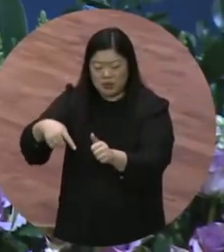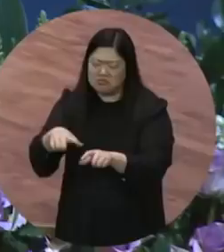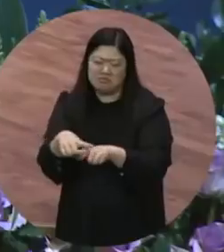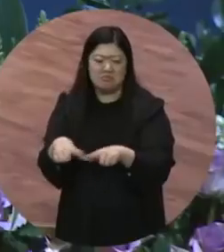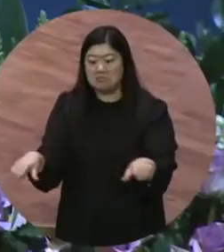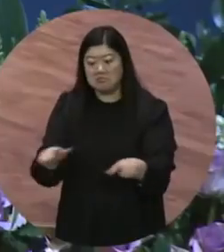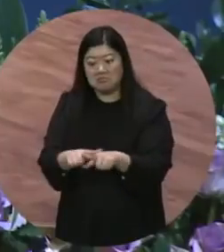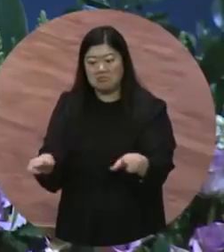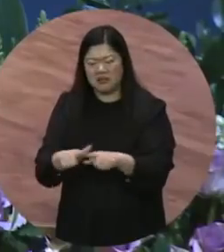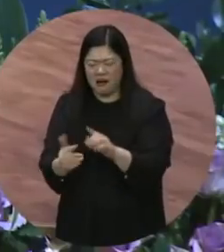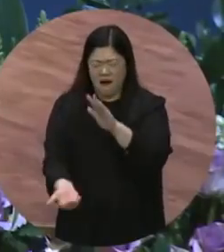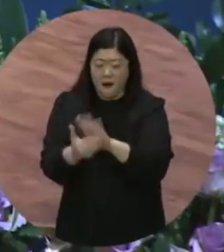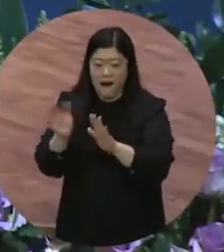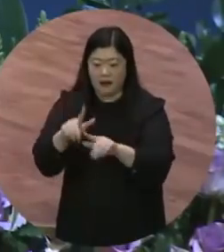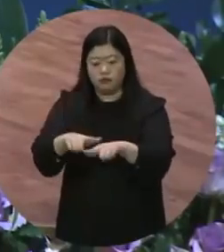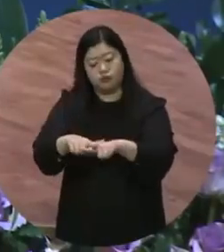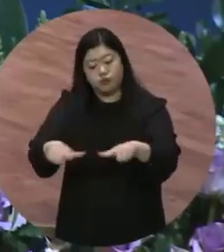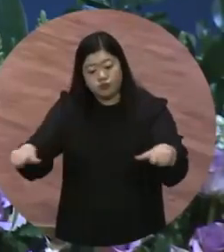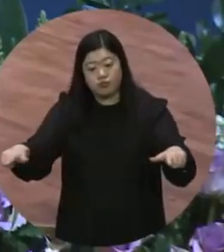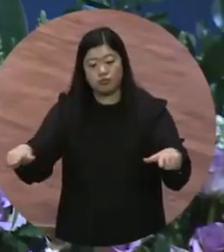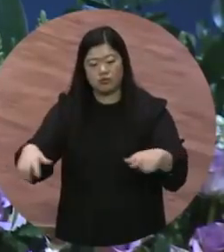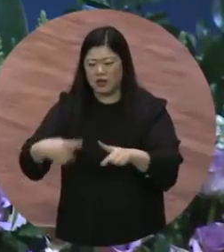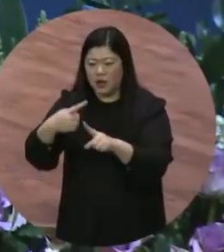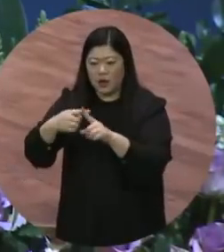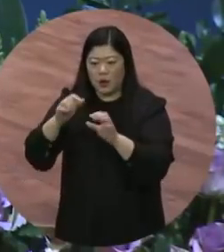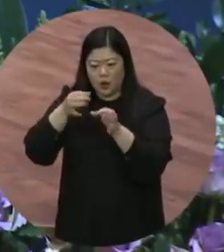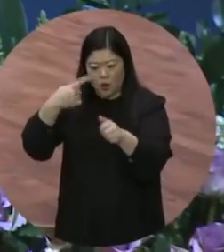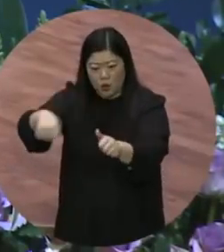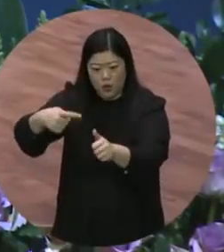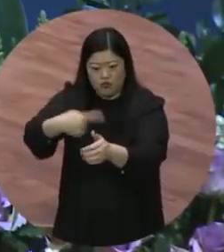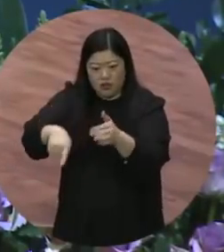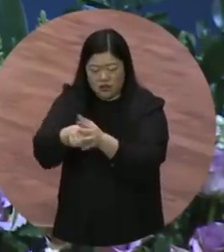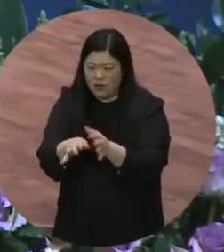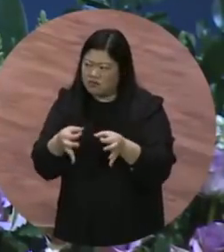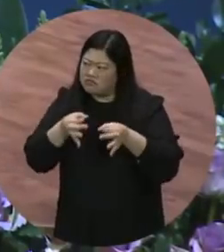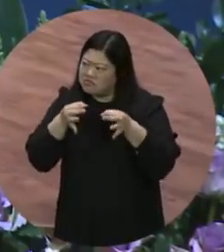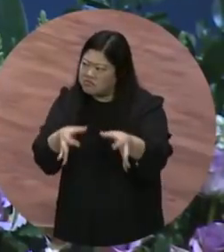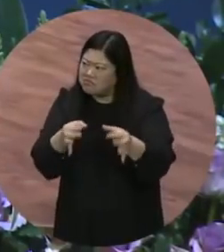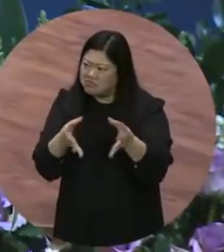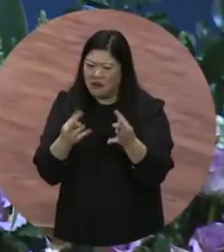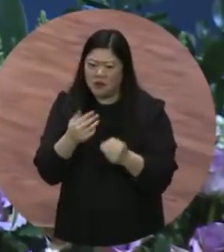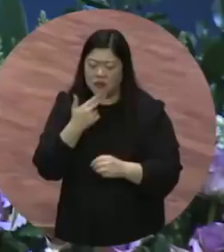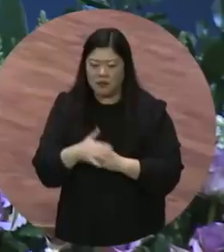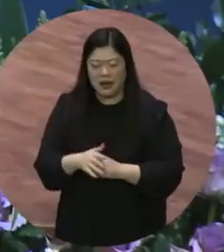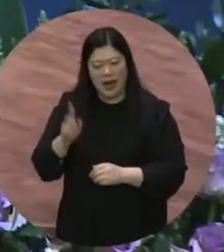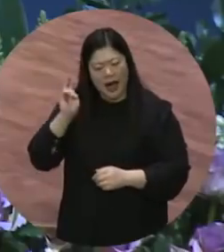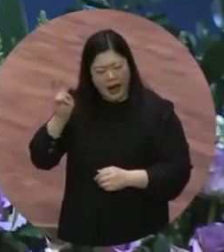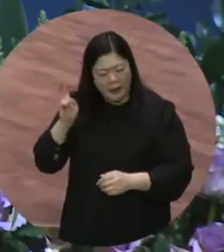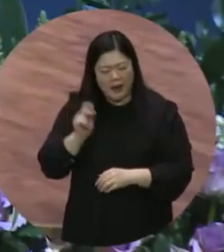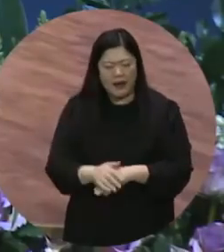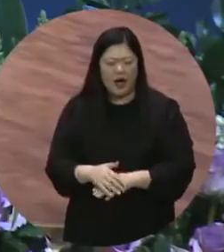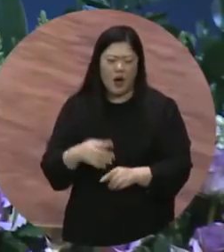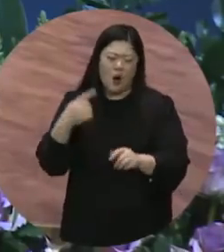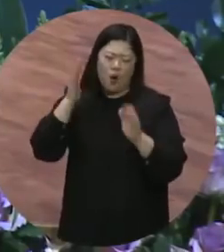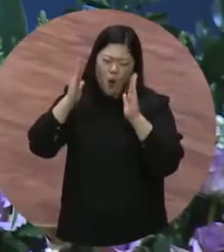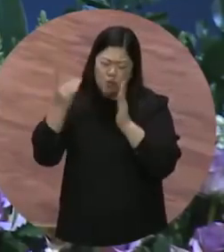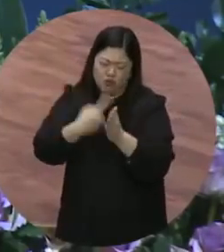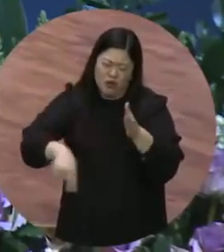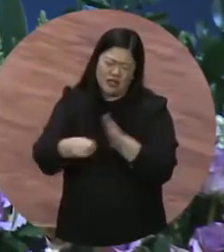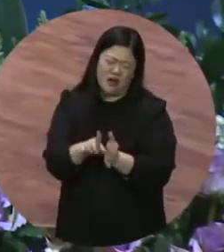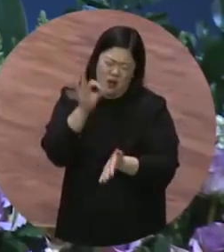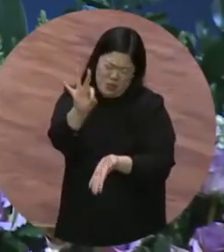머물렀던 나라였습니다. 교육을 통해 많이 투자하지 않아요? 아마 세계에서 교육에 제일 많이 투자하는 민족은